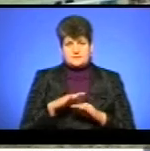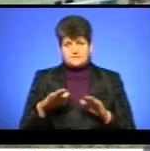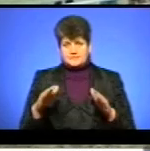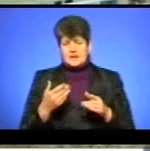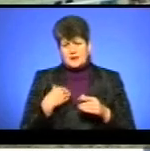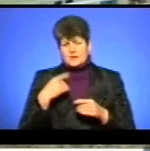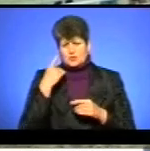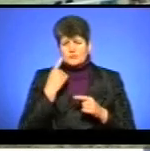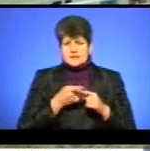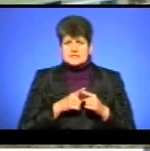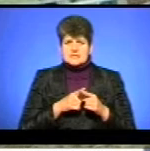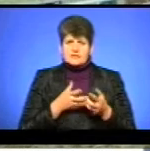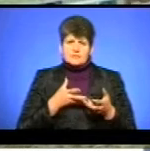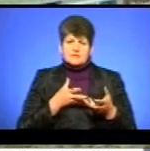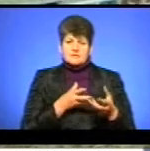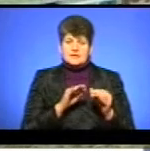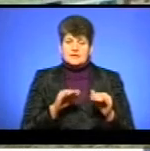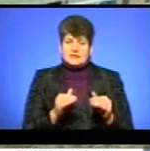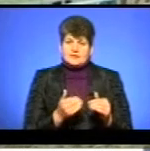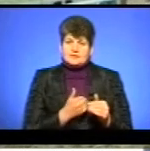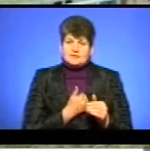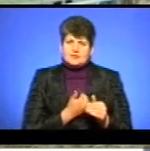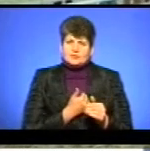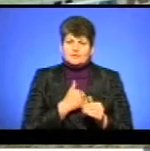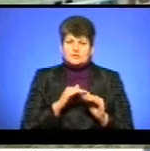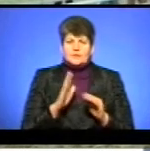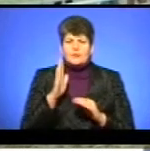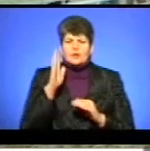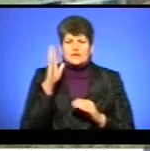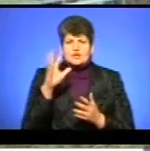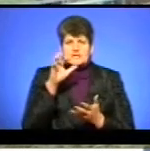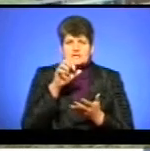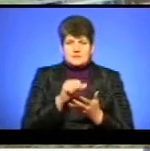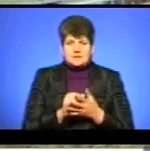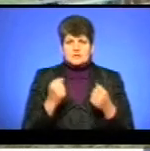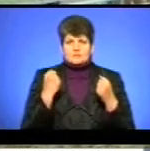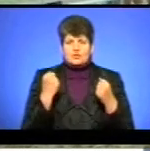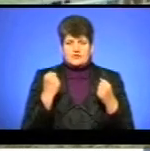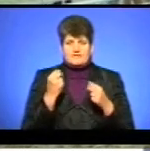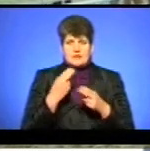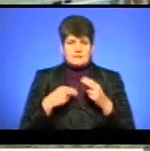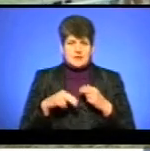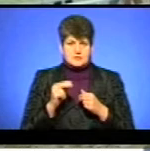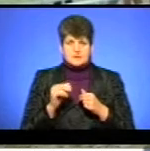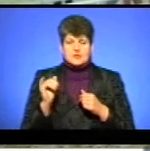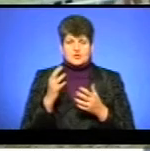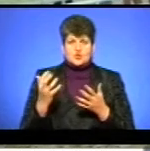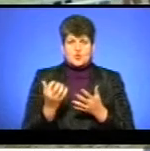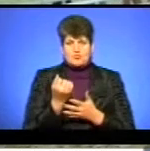це спонукає дітей і заохочує їх для подальшого заняття спортивною гімнастикою і для